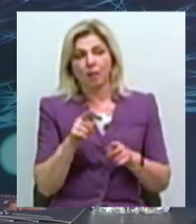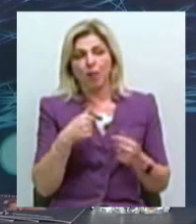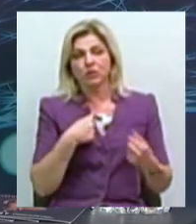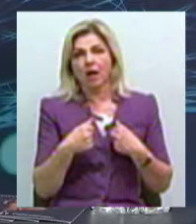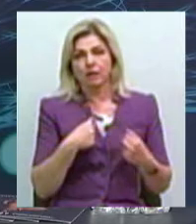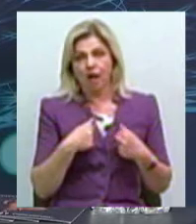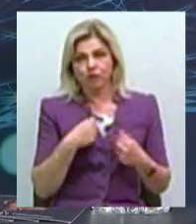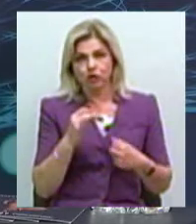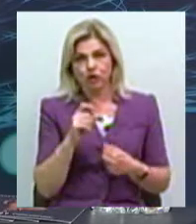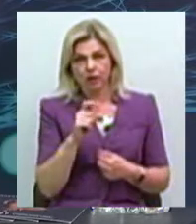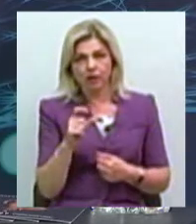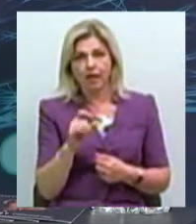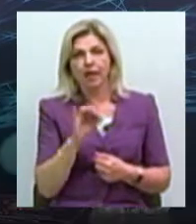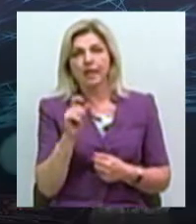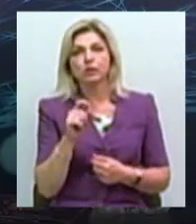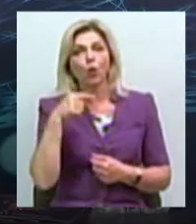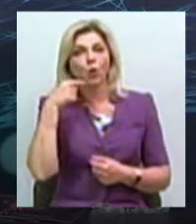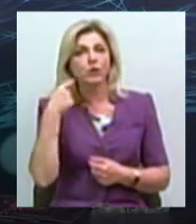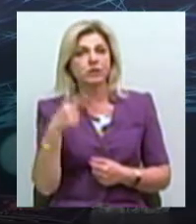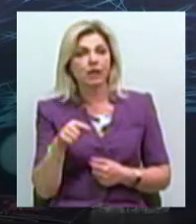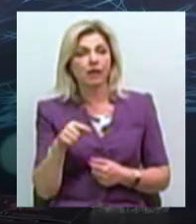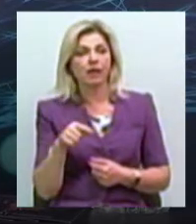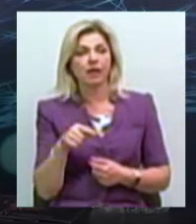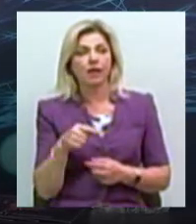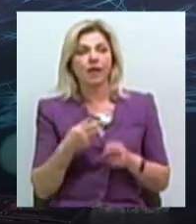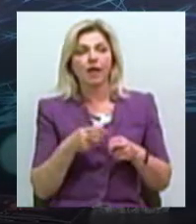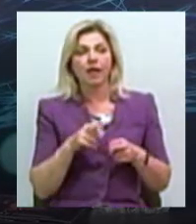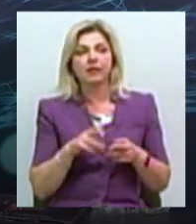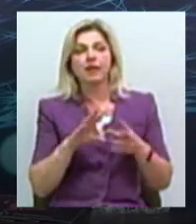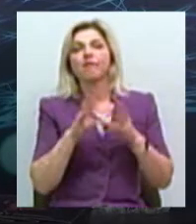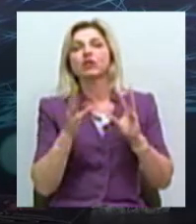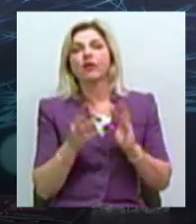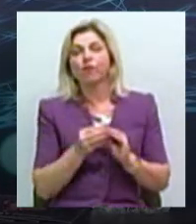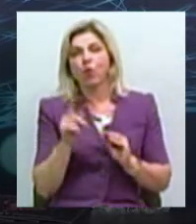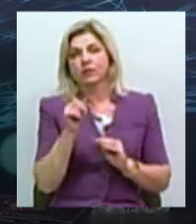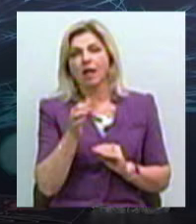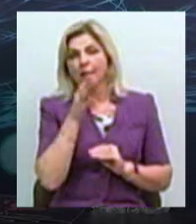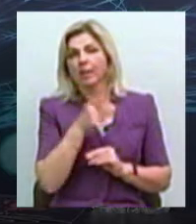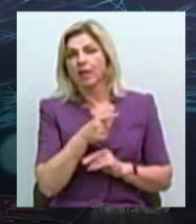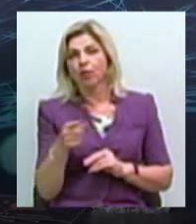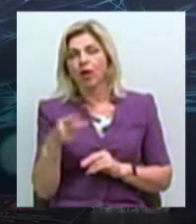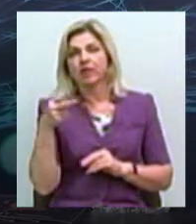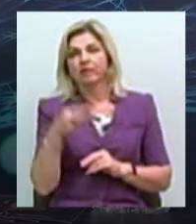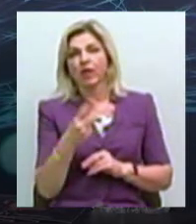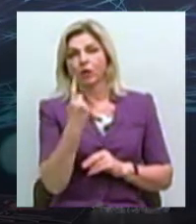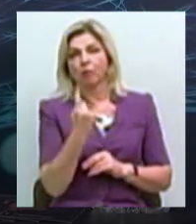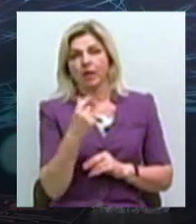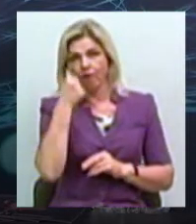пострадавших из России, но это всего за период с 2001